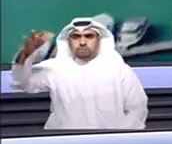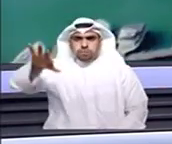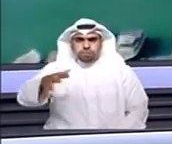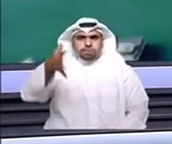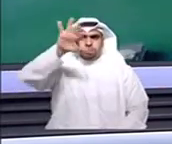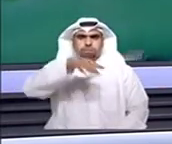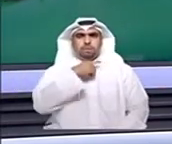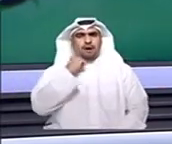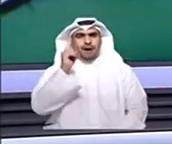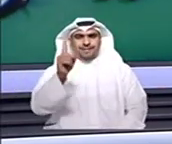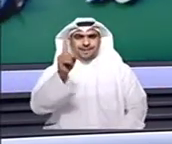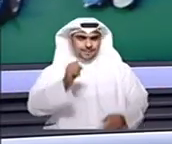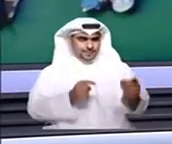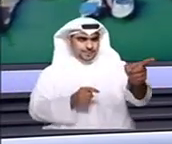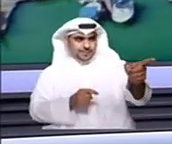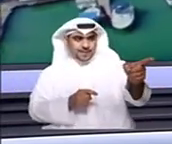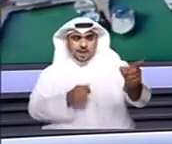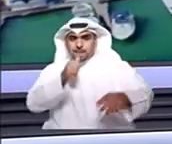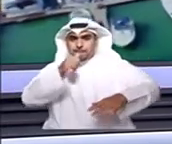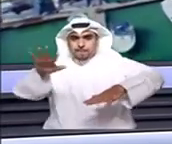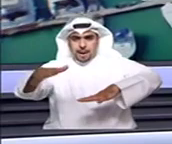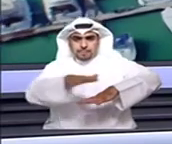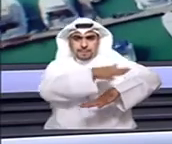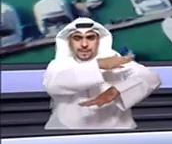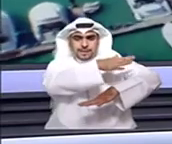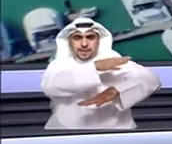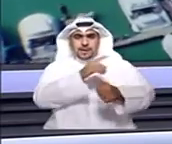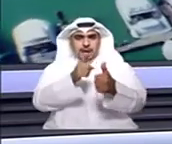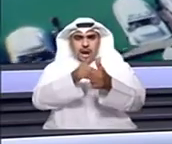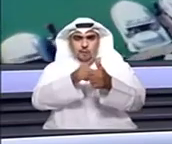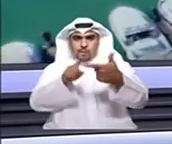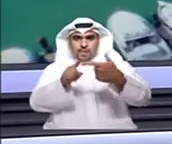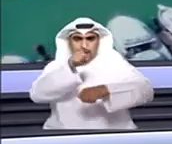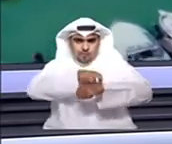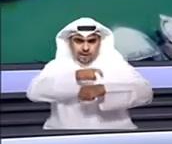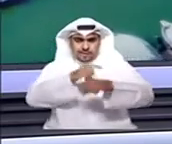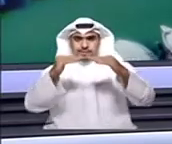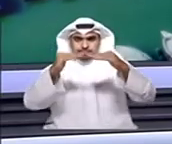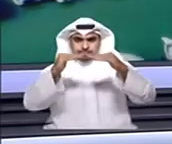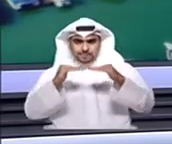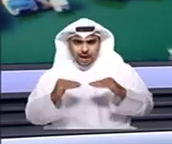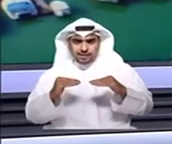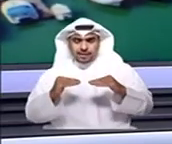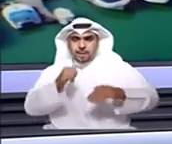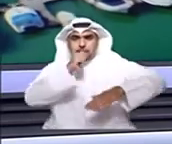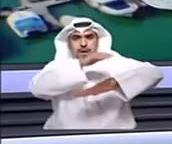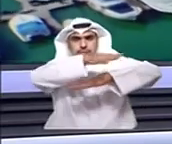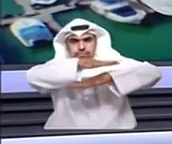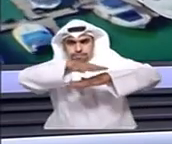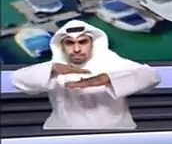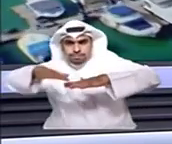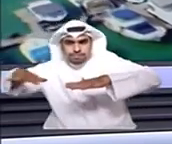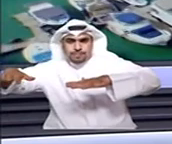الثانية 10:38 دقيقة صباحا، المد الثاني في الساعة 10:59 دقيقة صباحا، بالنسبة للجزر الأول في الساعة 5:37 دقيقة